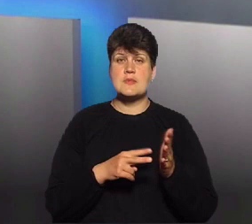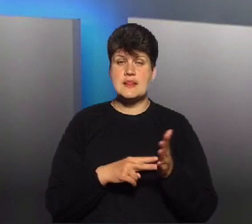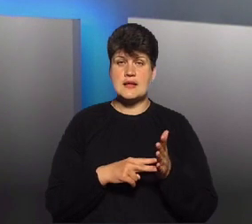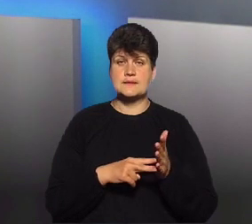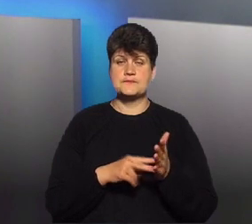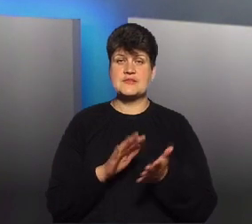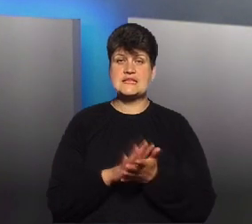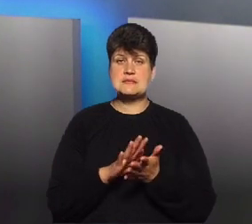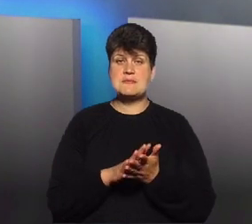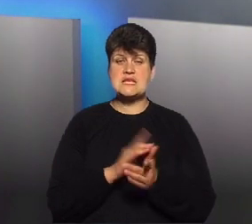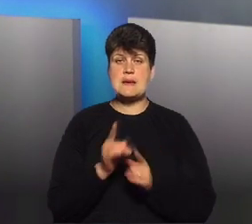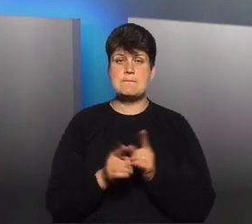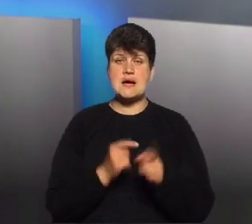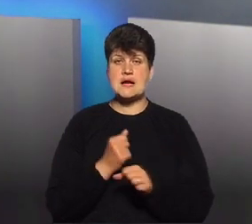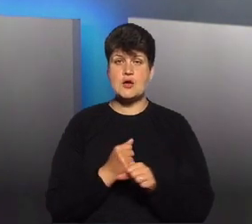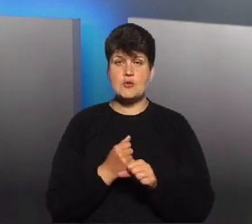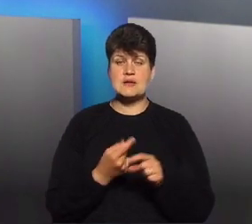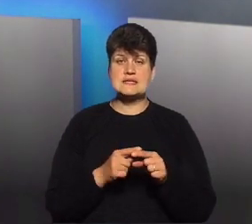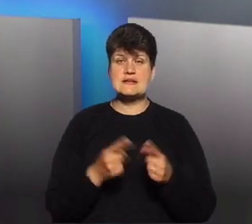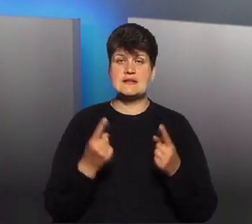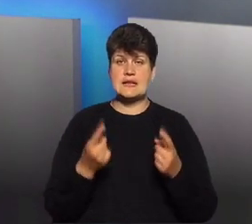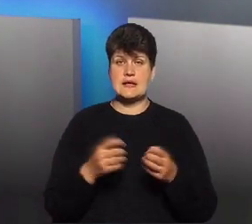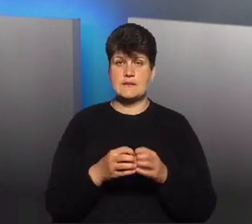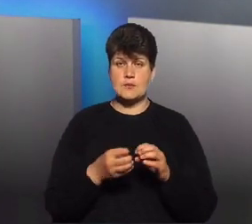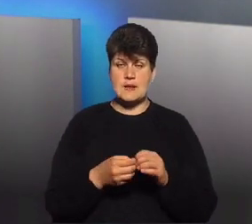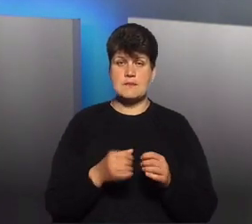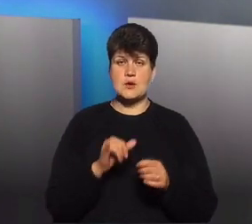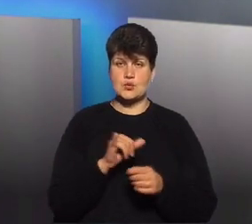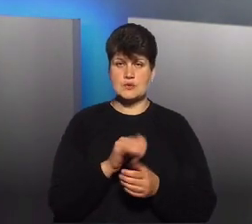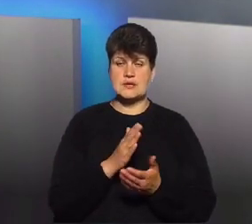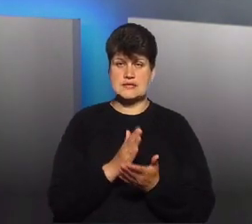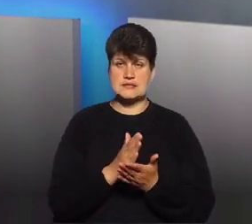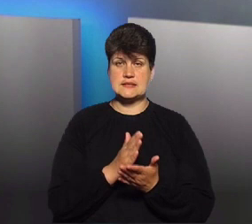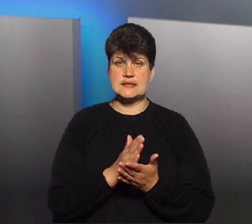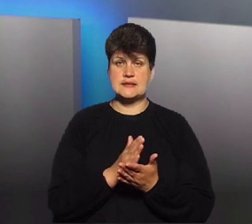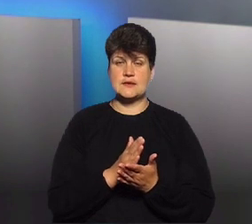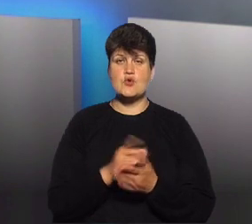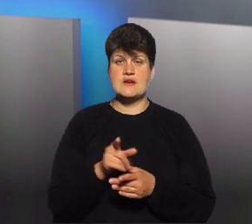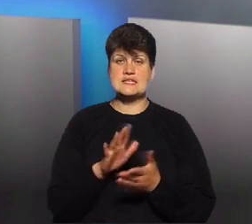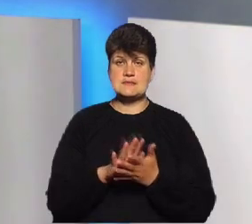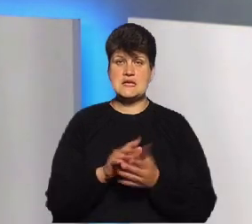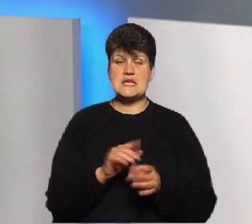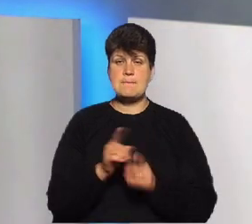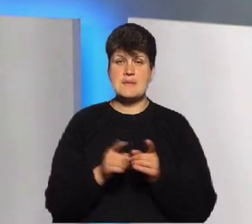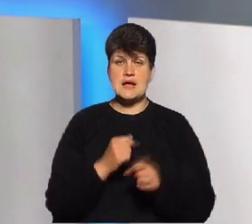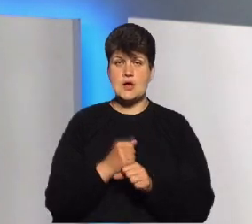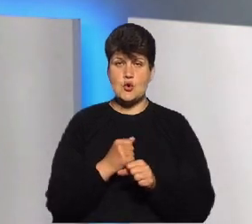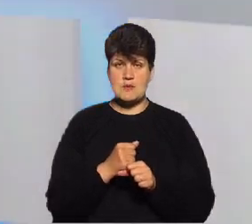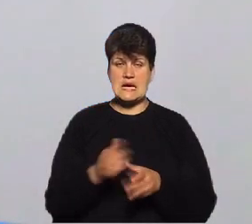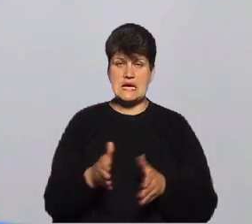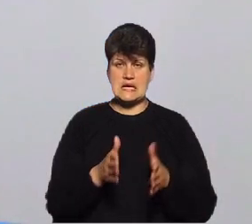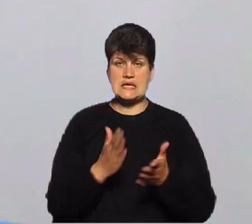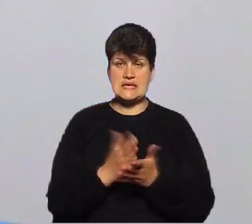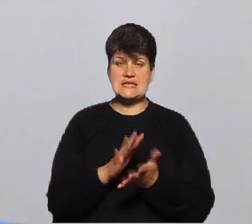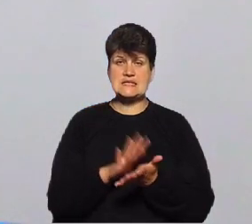Сміттєпереробка – це велика глобальна проблема, в нас також, вона існує. Тому, у вас є сміттєпереробні лінії? У нас є тільки сміттєзвалище. Але